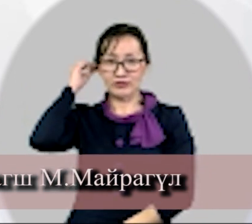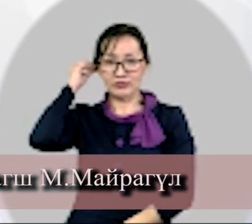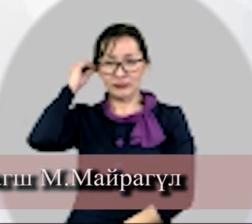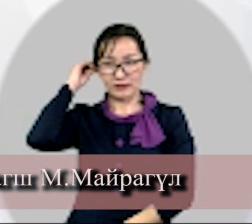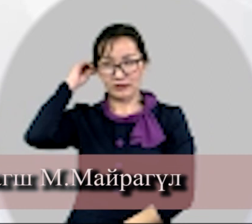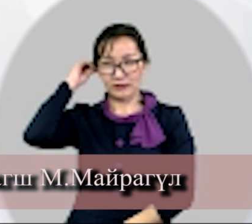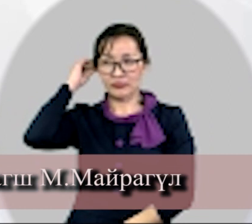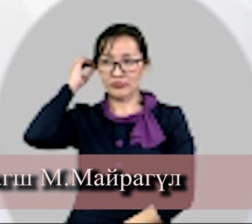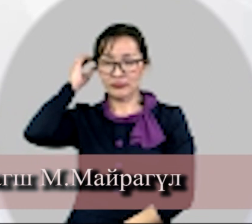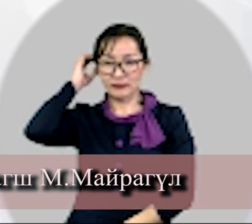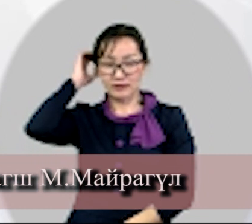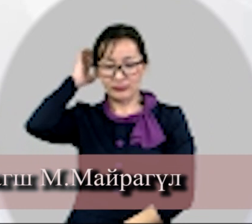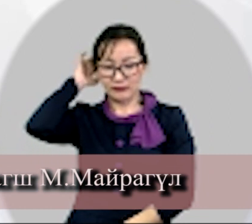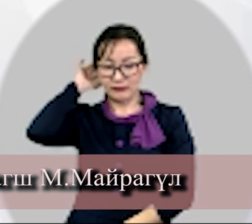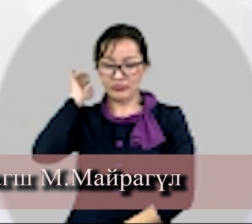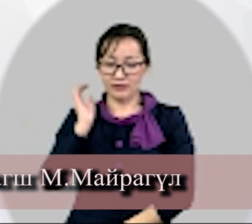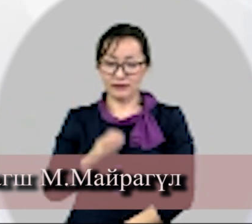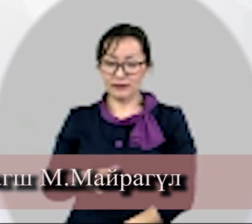таңбасын қоймаймыз.